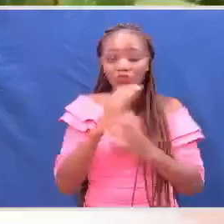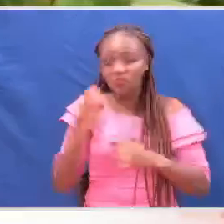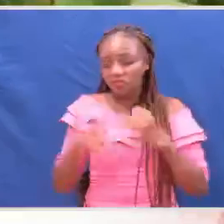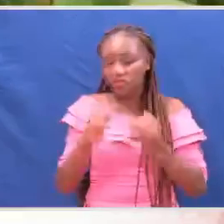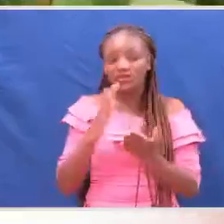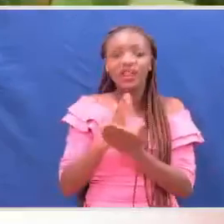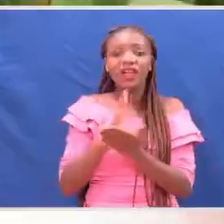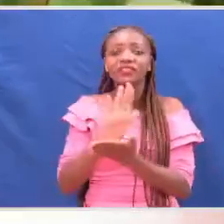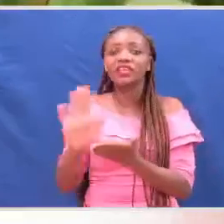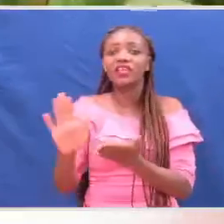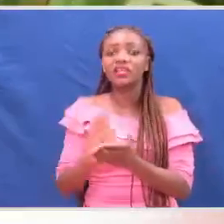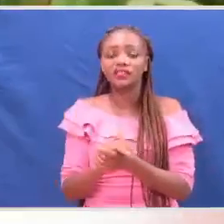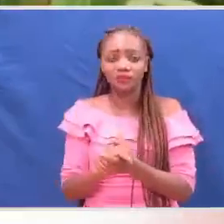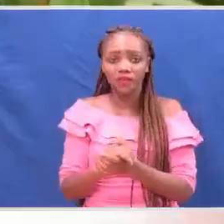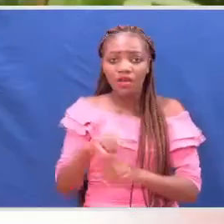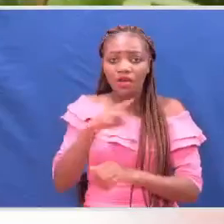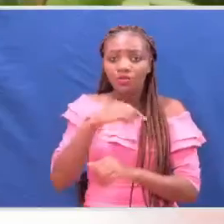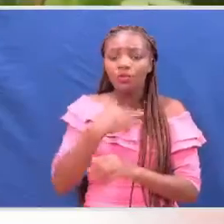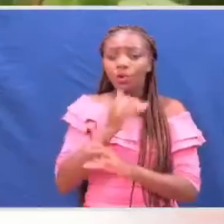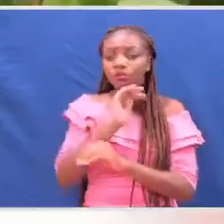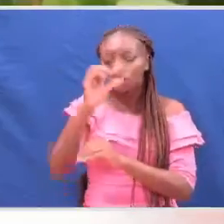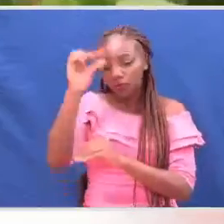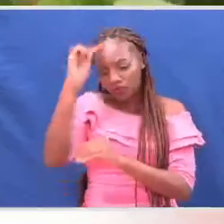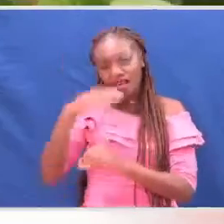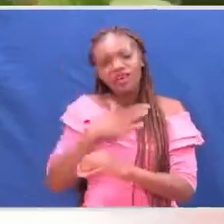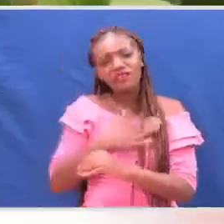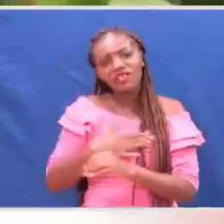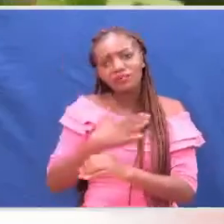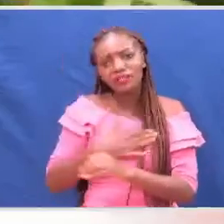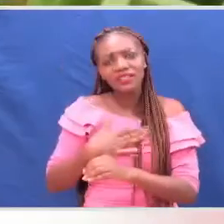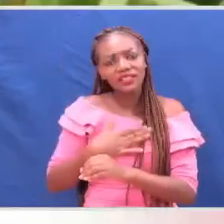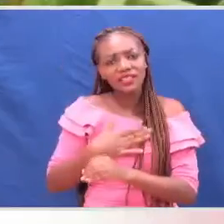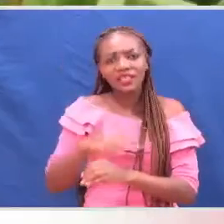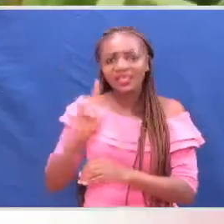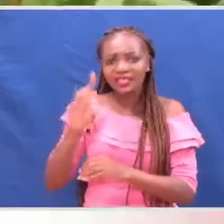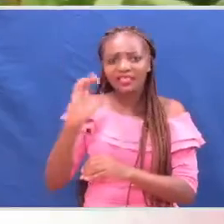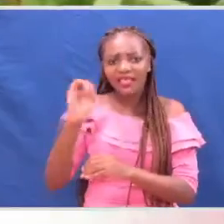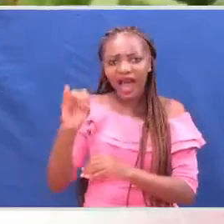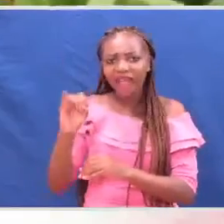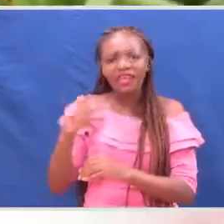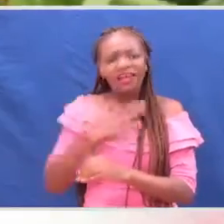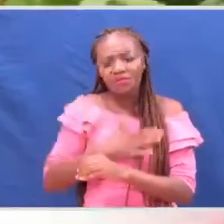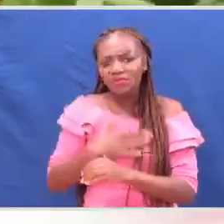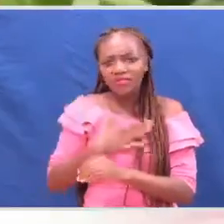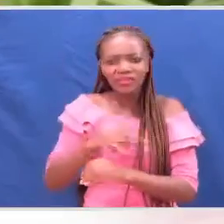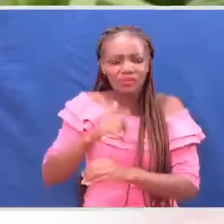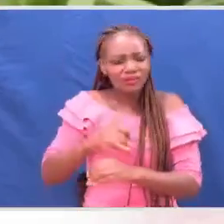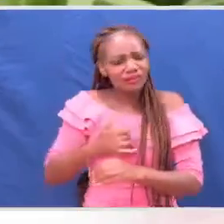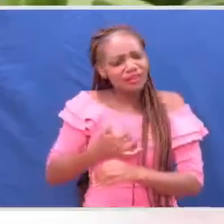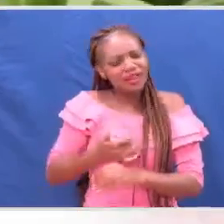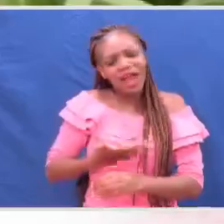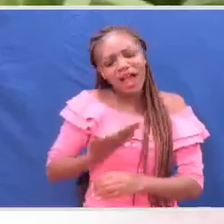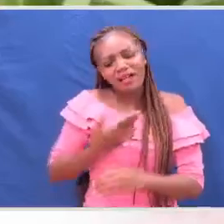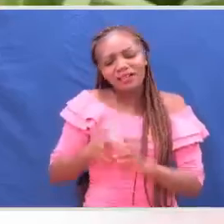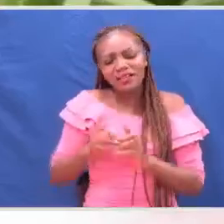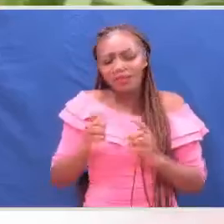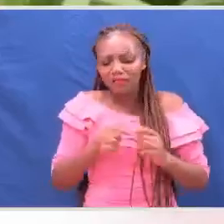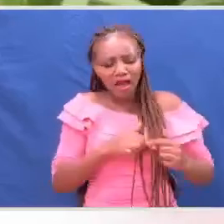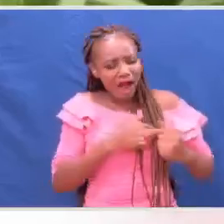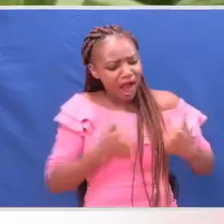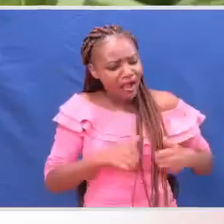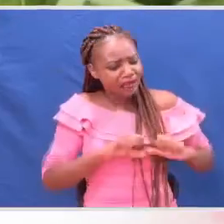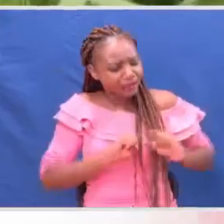Na kile tunaomba kama serikali inafuatilia TCIO, tunakuomba wa Kimilili, tuko na uchungu kama vijana, na